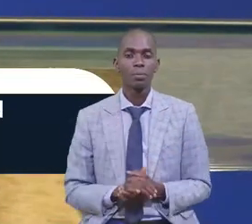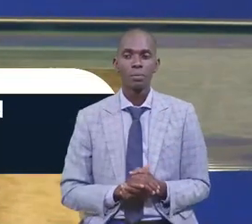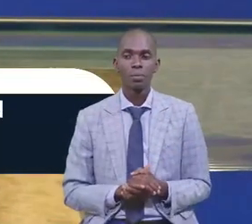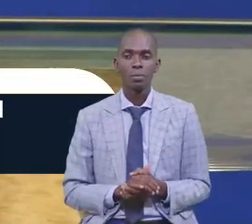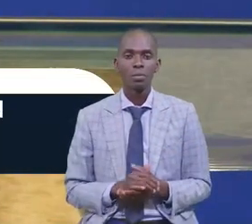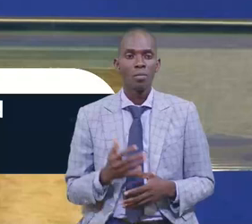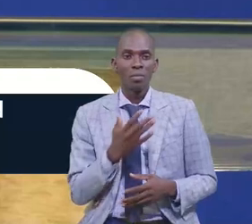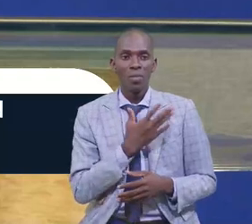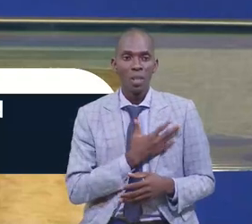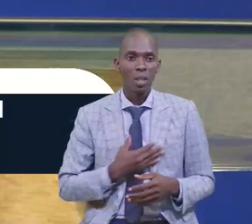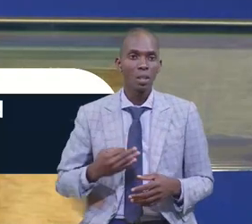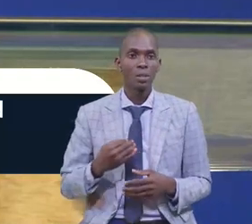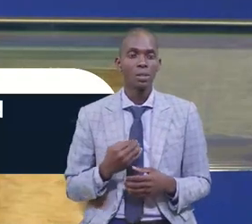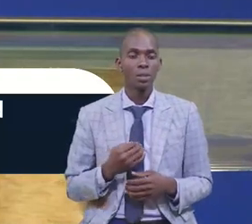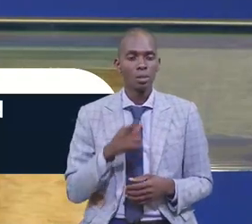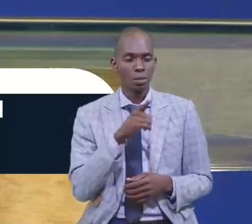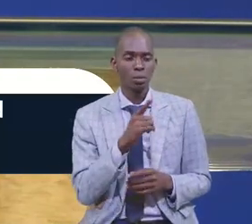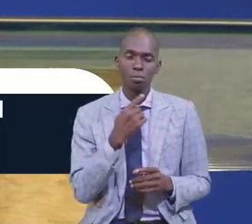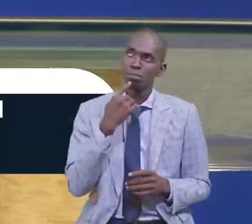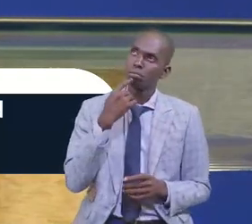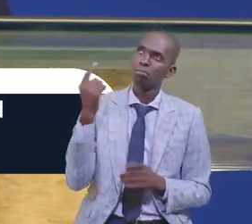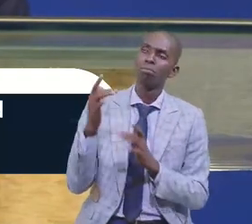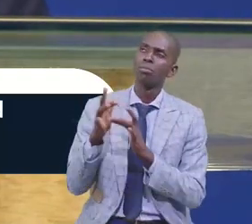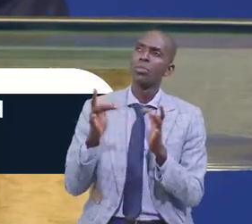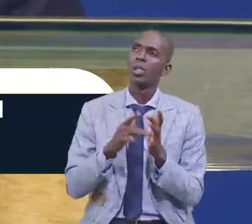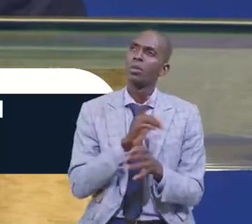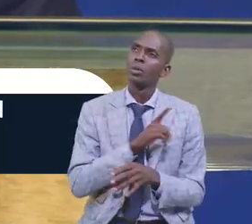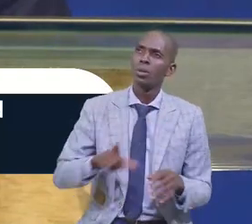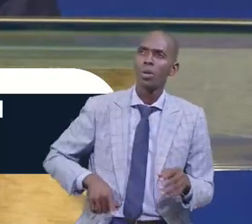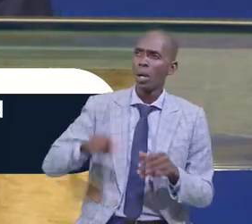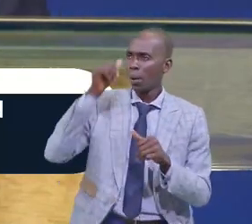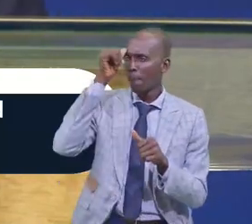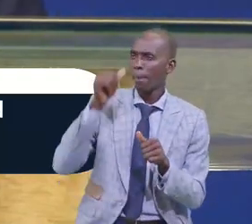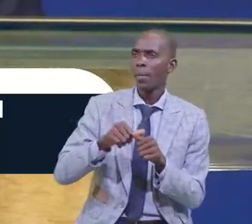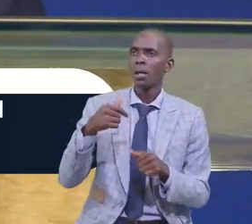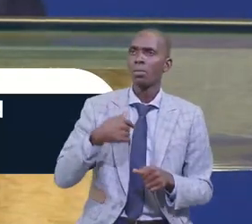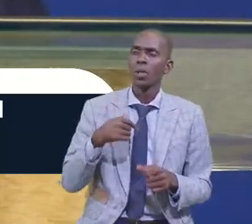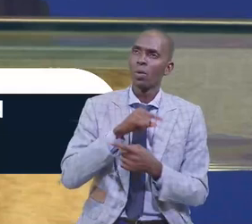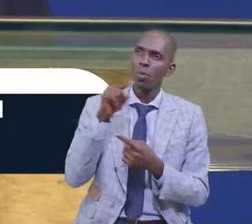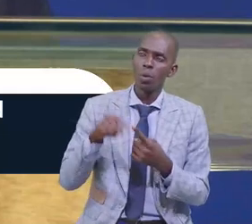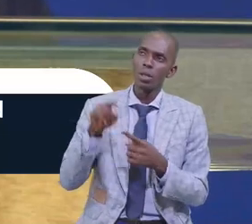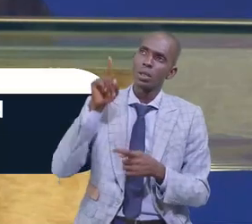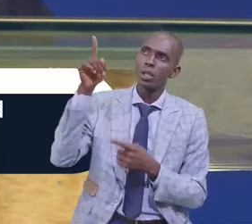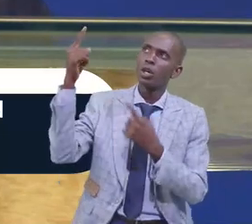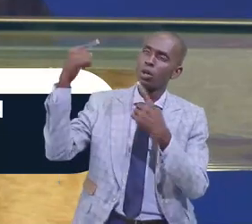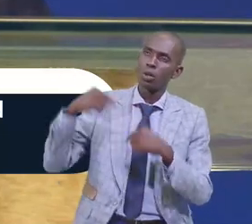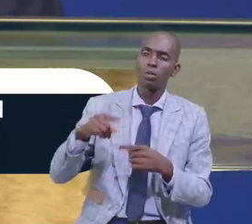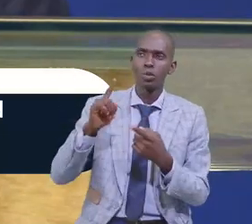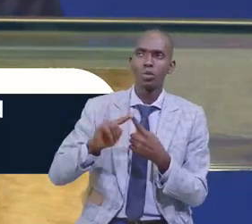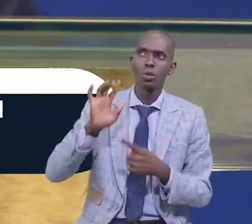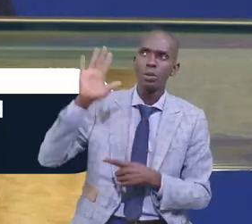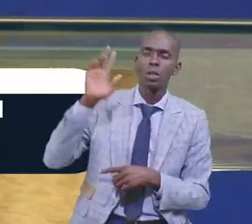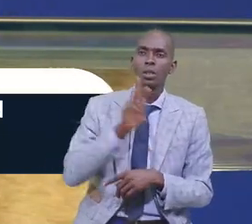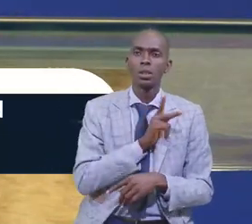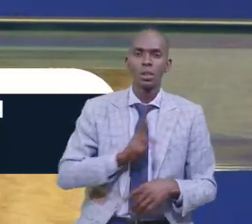Luc 23, verset 42. Et il dit à Jésus, souviens-toi de moi quand tu viendras dans ton